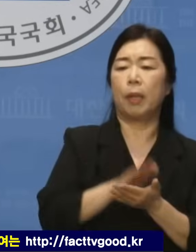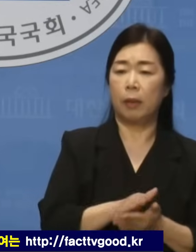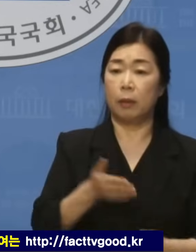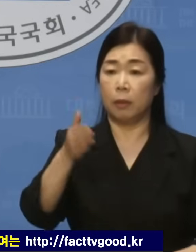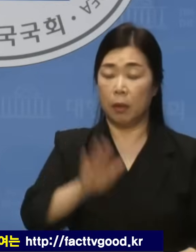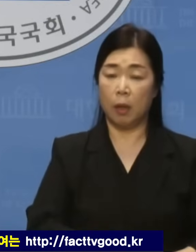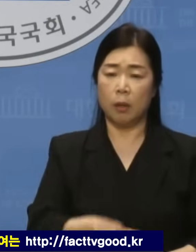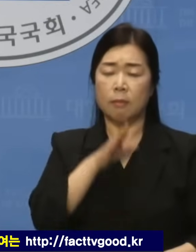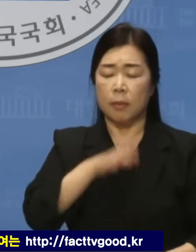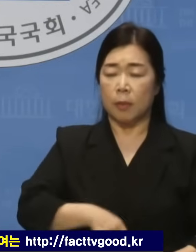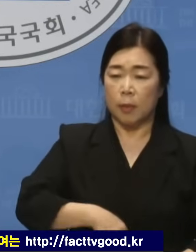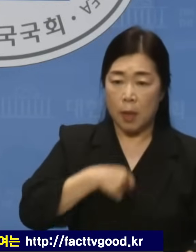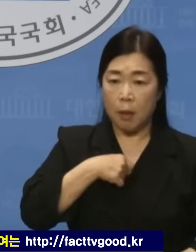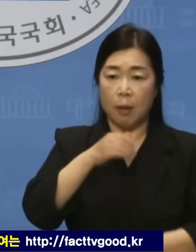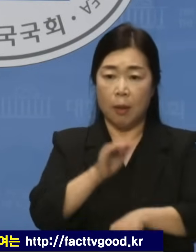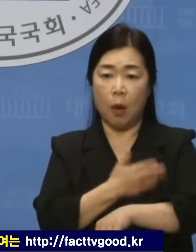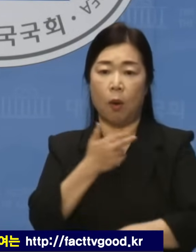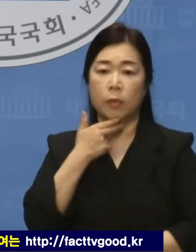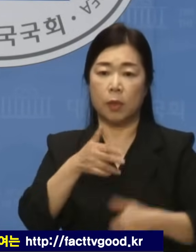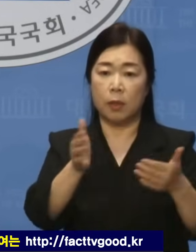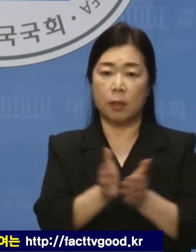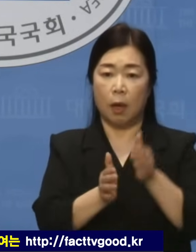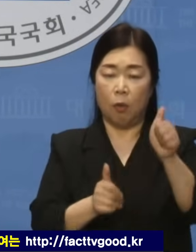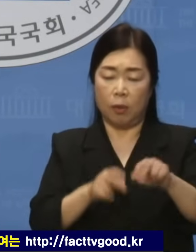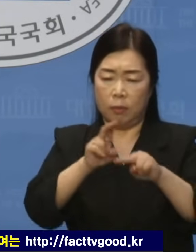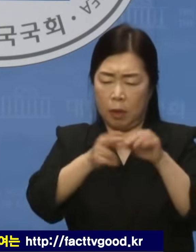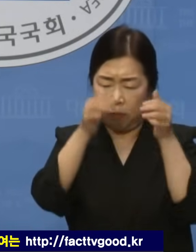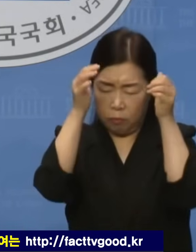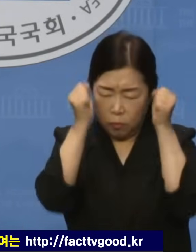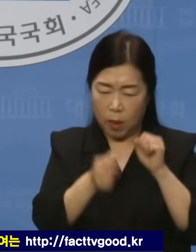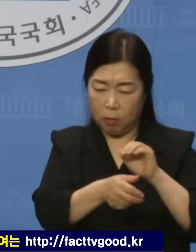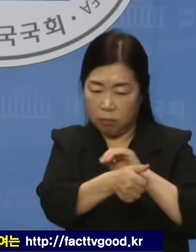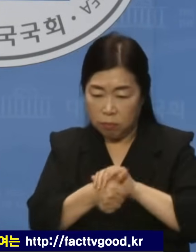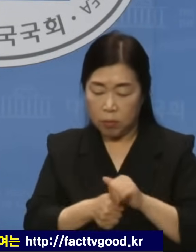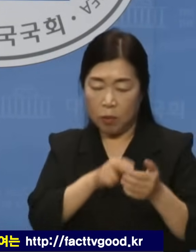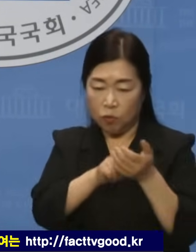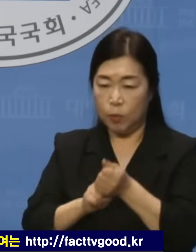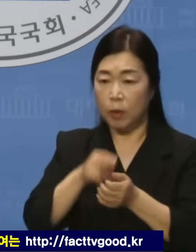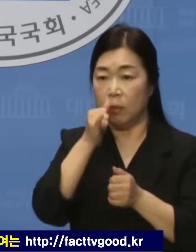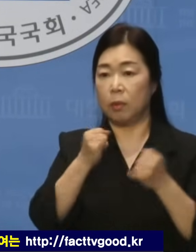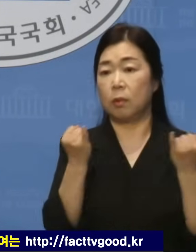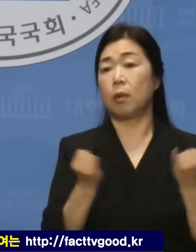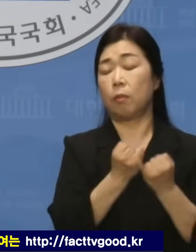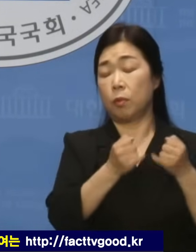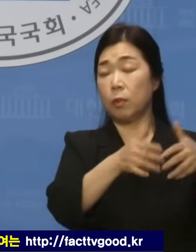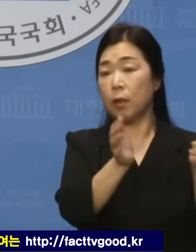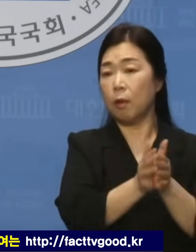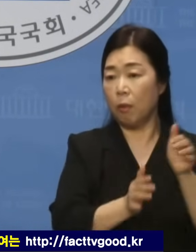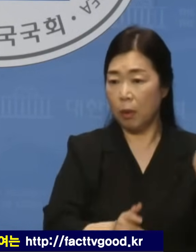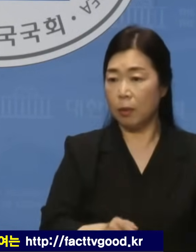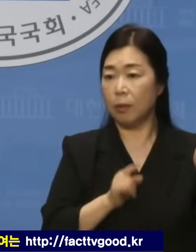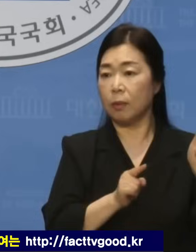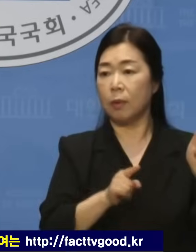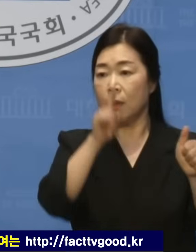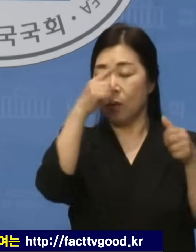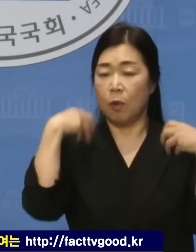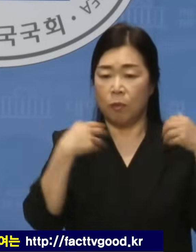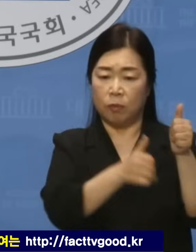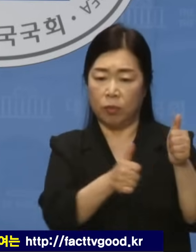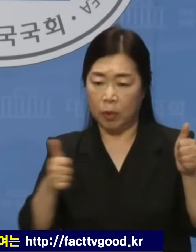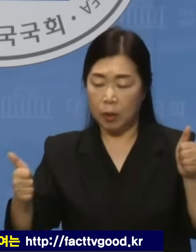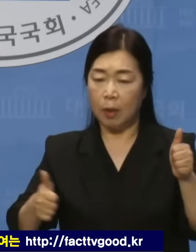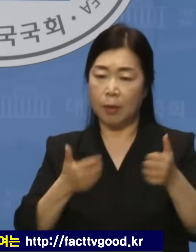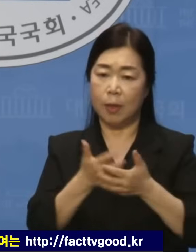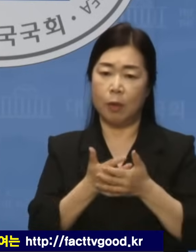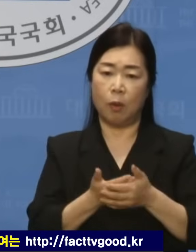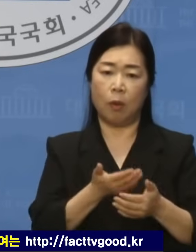없이 장관실에 숨어있는 여성가족부 장관과 정부 부처 모두 국회의 공정한 검증을 위해 자료 제출에